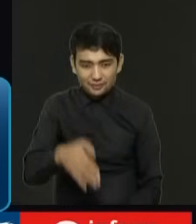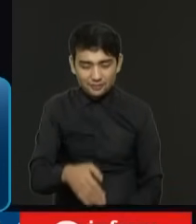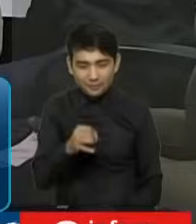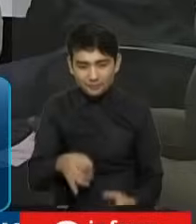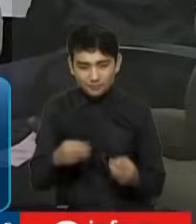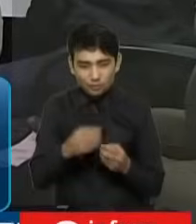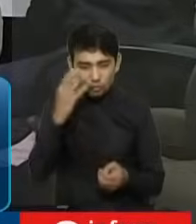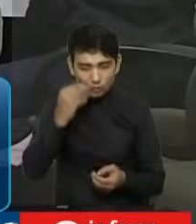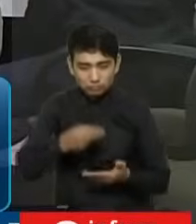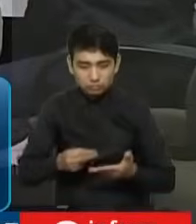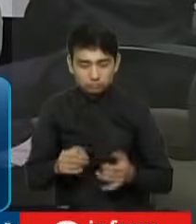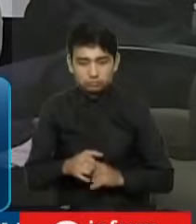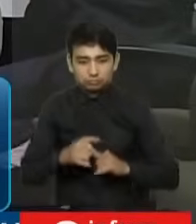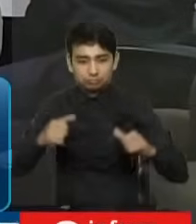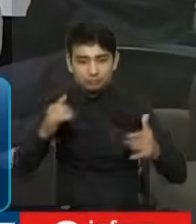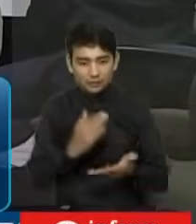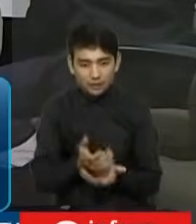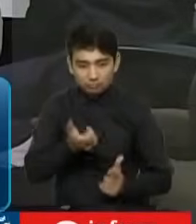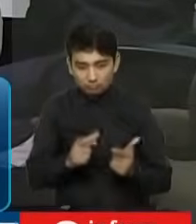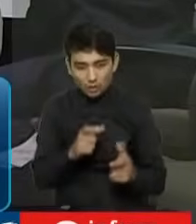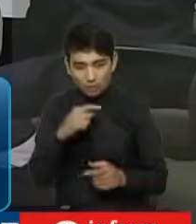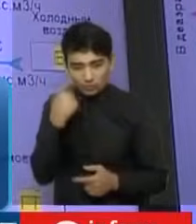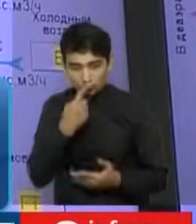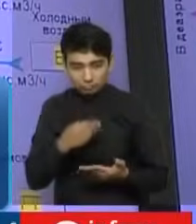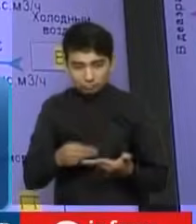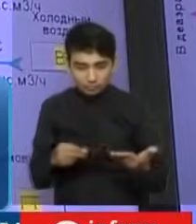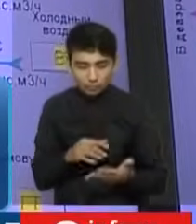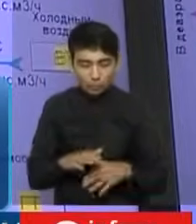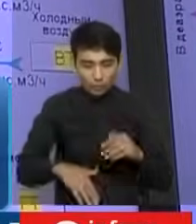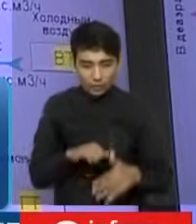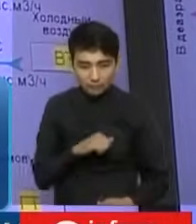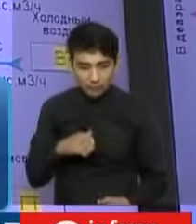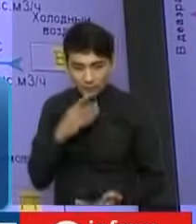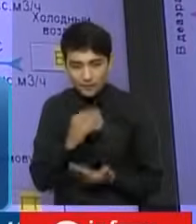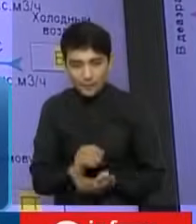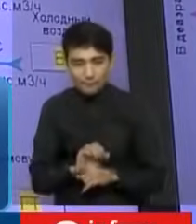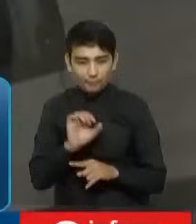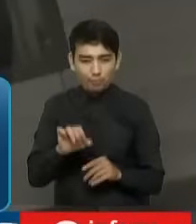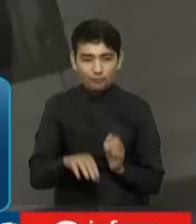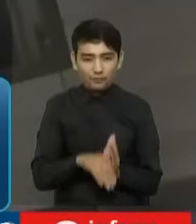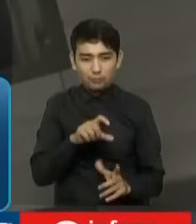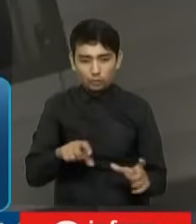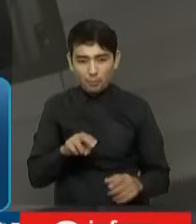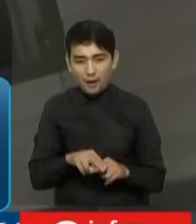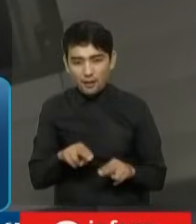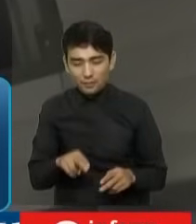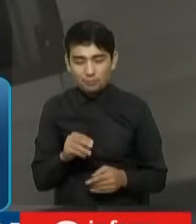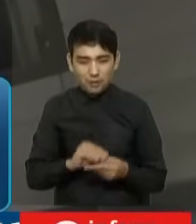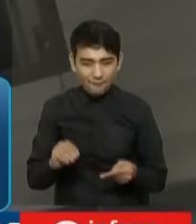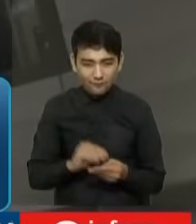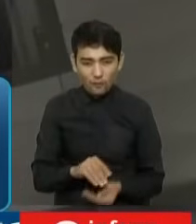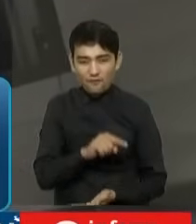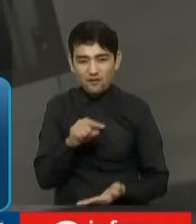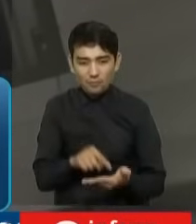число подписей растет. Оригиналы подписных листов активисты собираются направить депутатам парламента, чтобы вновь поднять вопрос